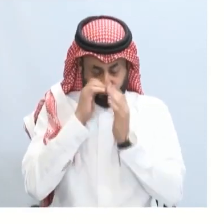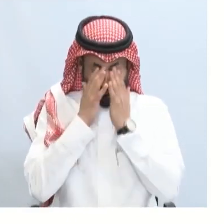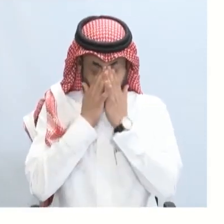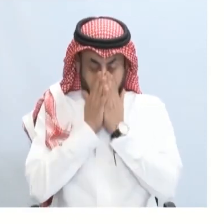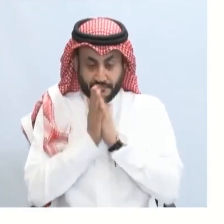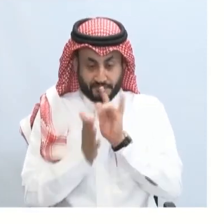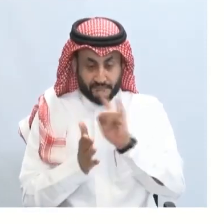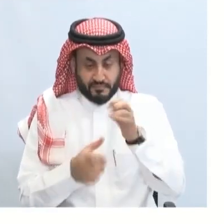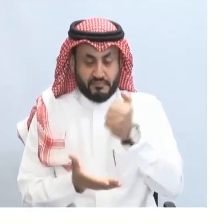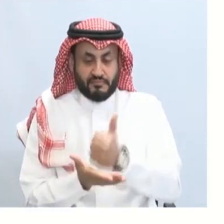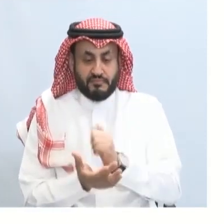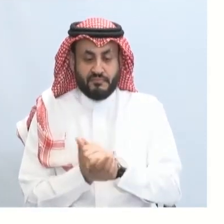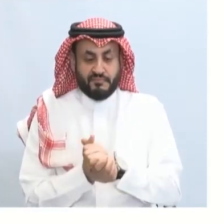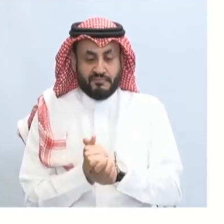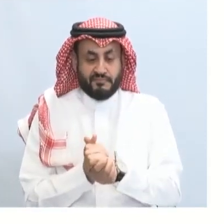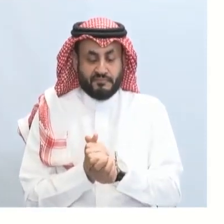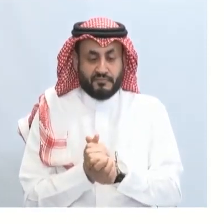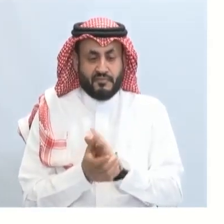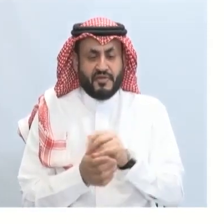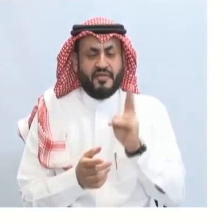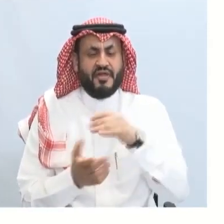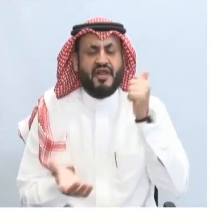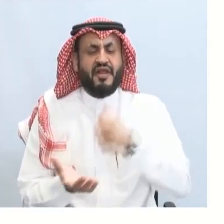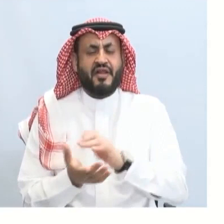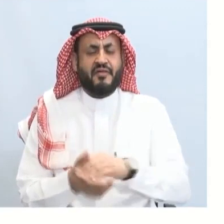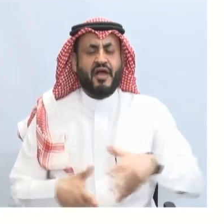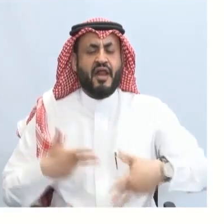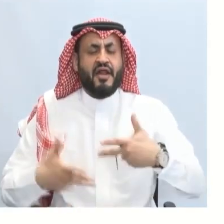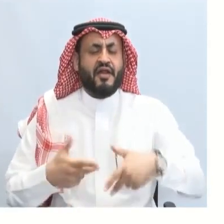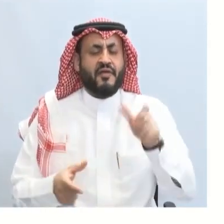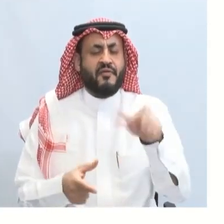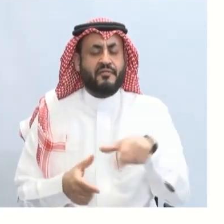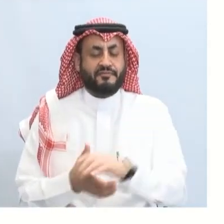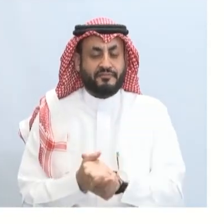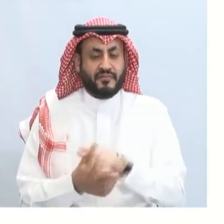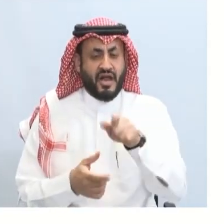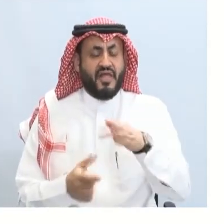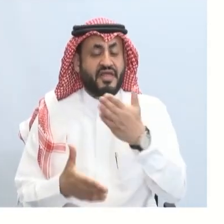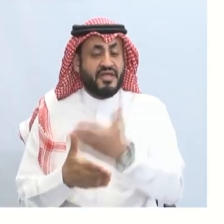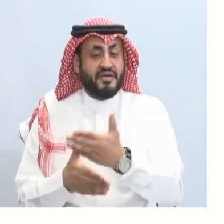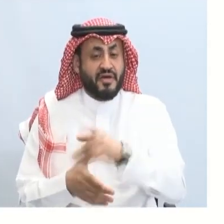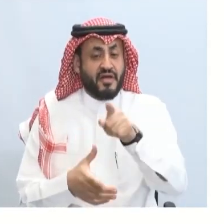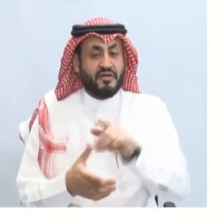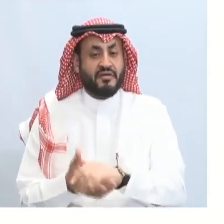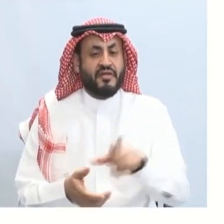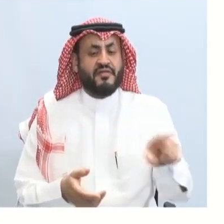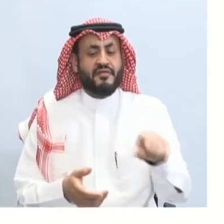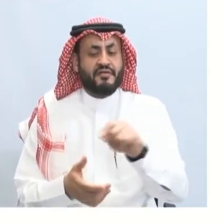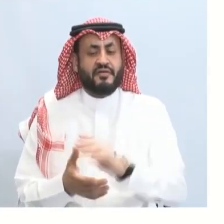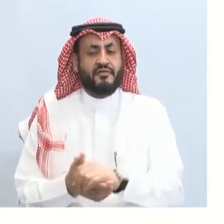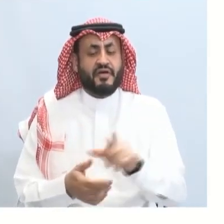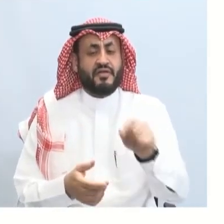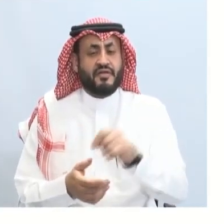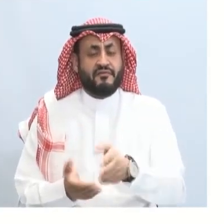يعد مسؤولا فاجابه القاضي متهكما ان السبب الذي ذكرته نفسه يبرر